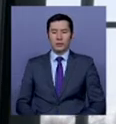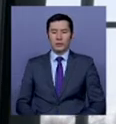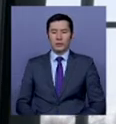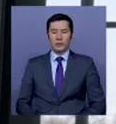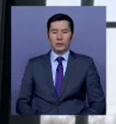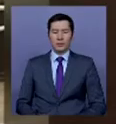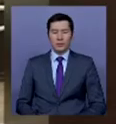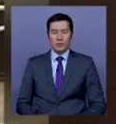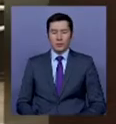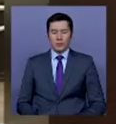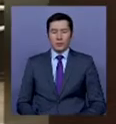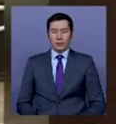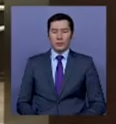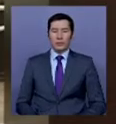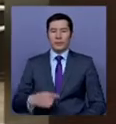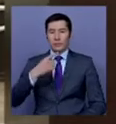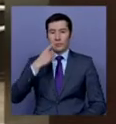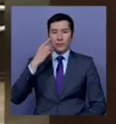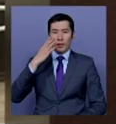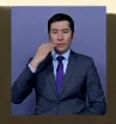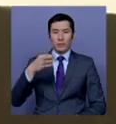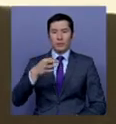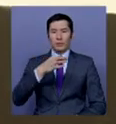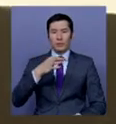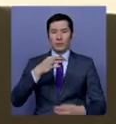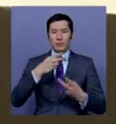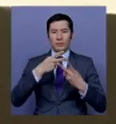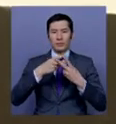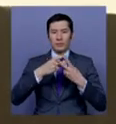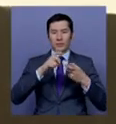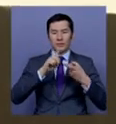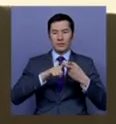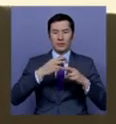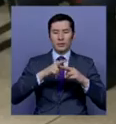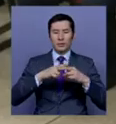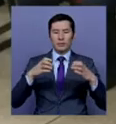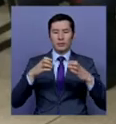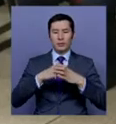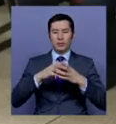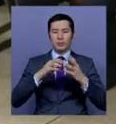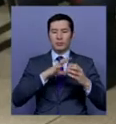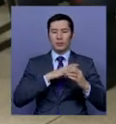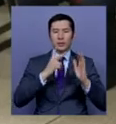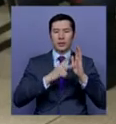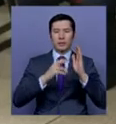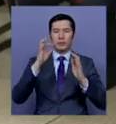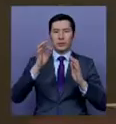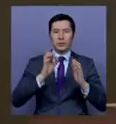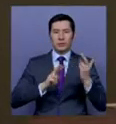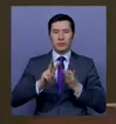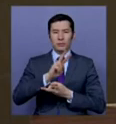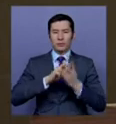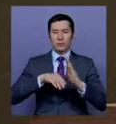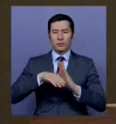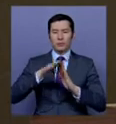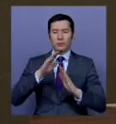мекеменің бастығы бар енді. Биыл Алматы облысы бойынша қылмыстық атқару жүйесі департаментінің құрамы 70%-ға жаңарған. Былтыр теріс себептермен 20